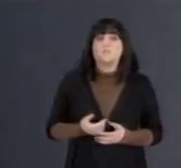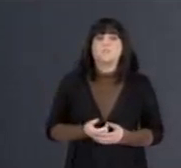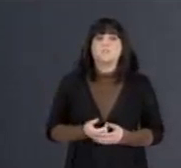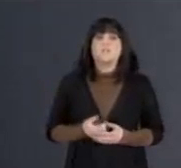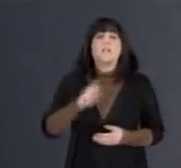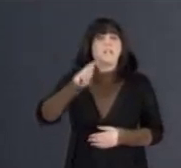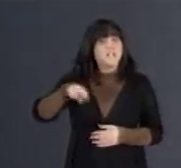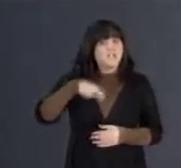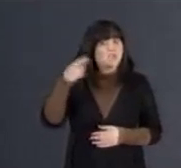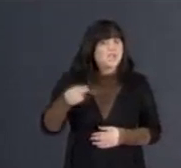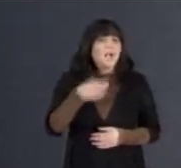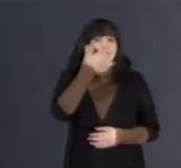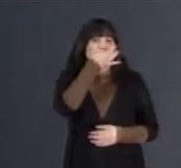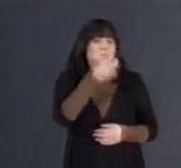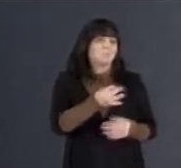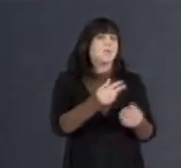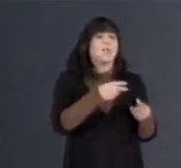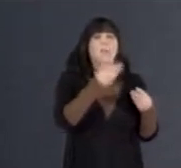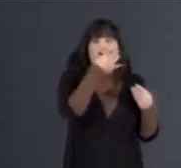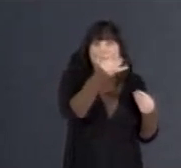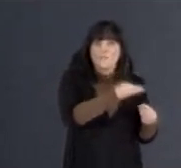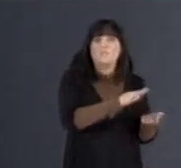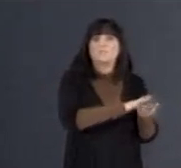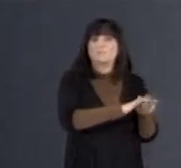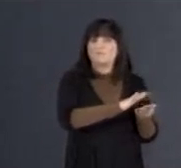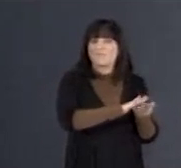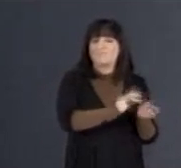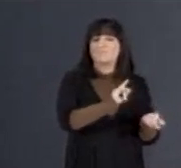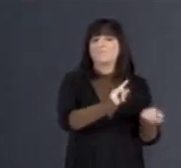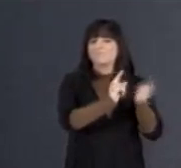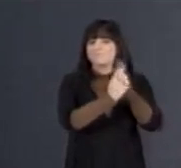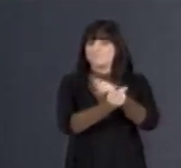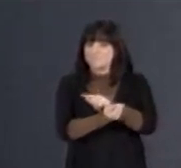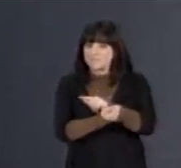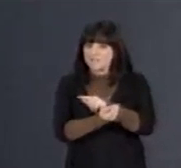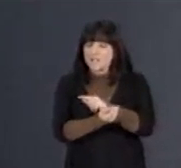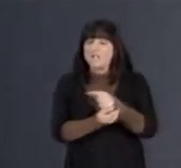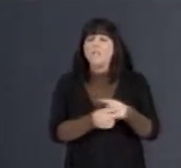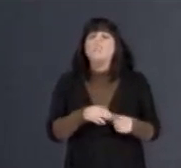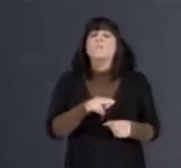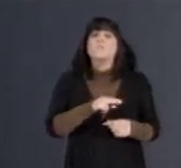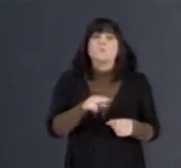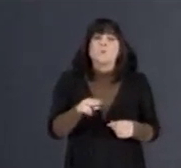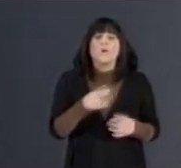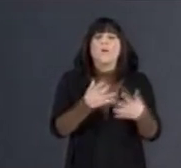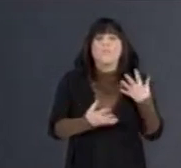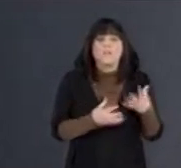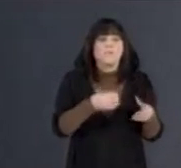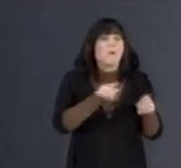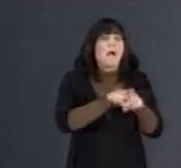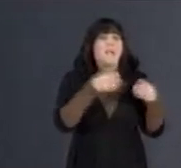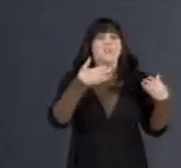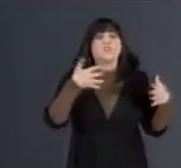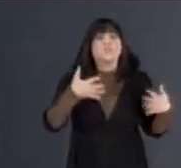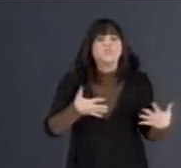Jigħi reċiklat il-protot kollu. Plas li jikollok residiu li u tajjebun bad biex l-ħġiċu wek.